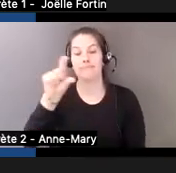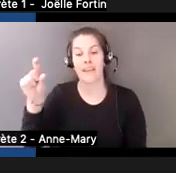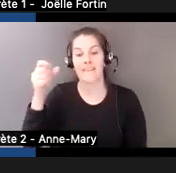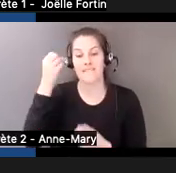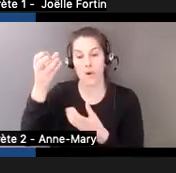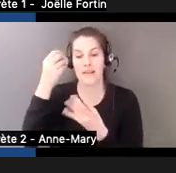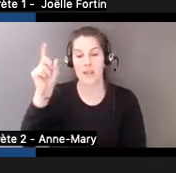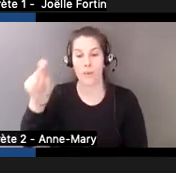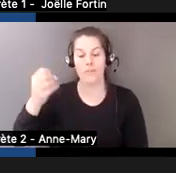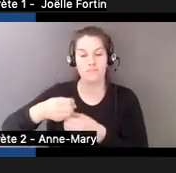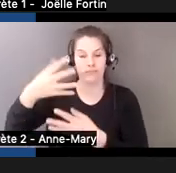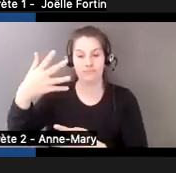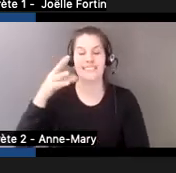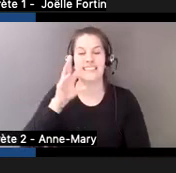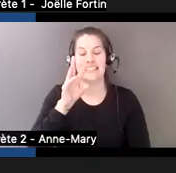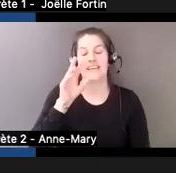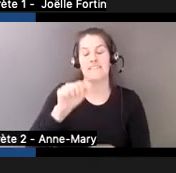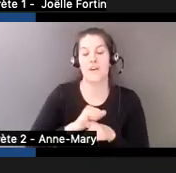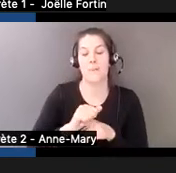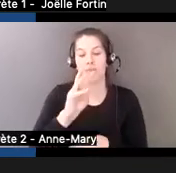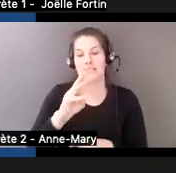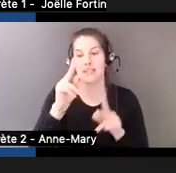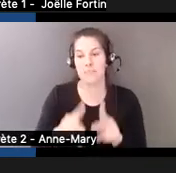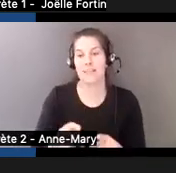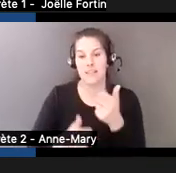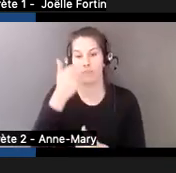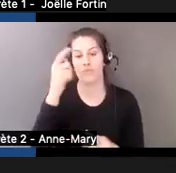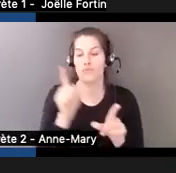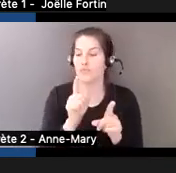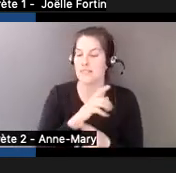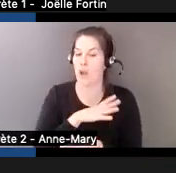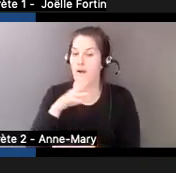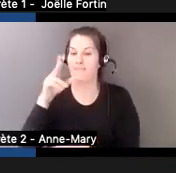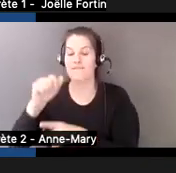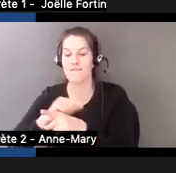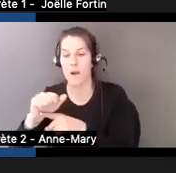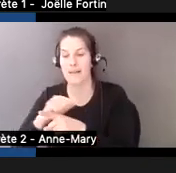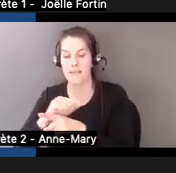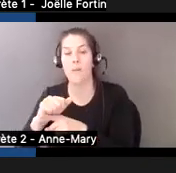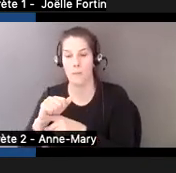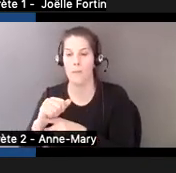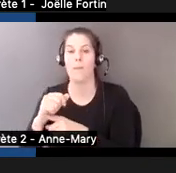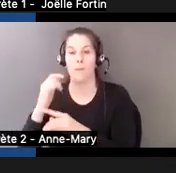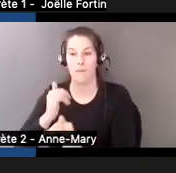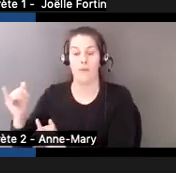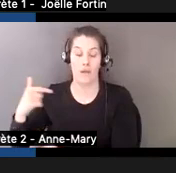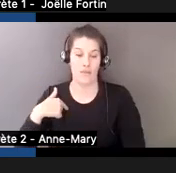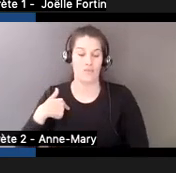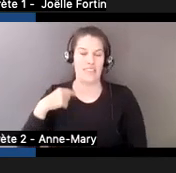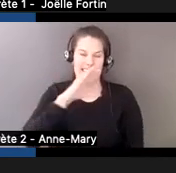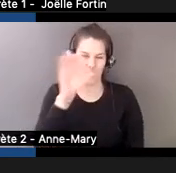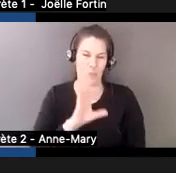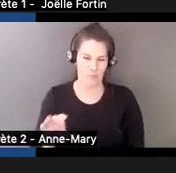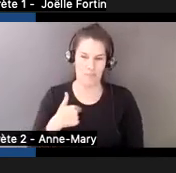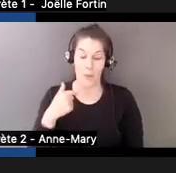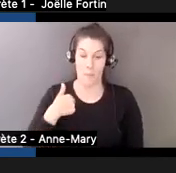c'est 6 personnes et plus, et formation individuelle. Oui, j'offre beaucoup par Zoom. Moi, je reste ici près de